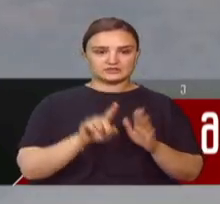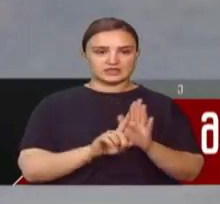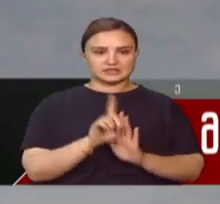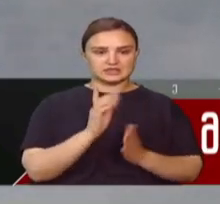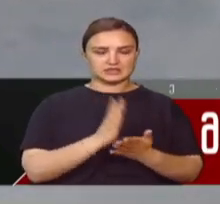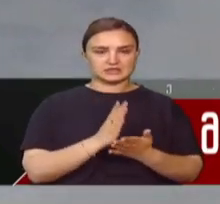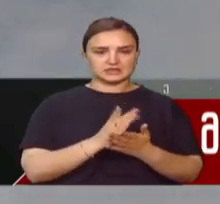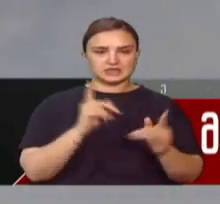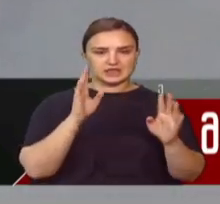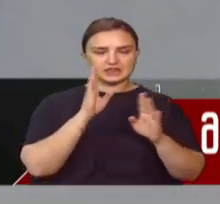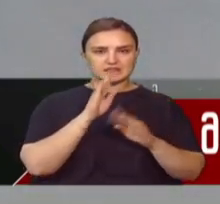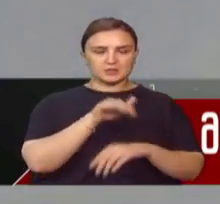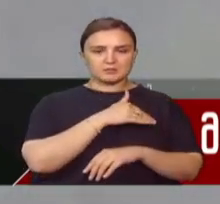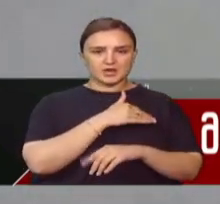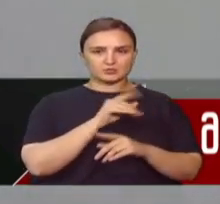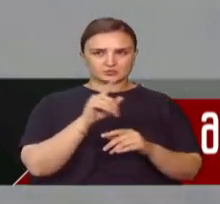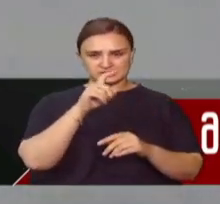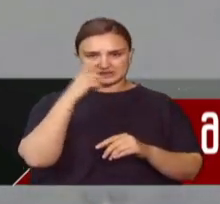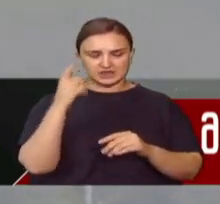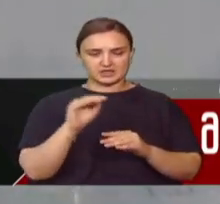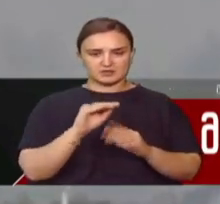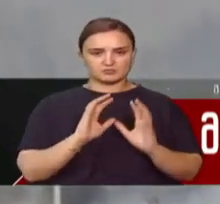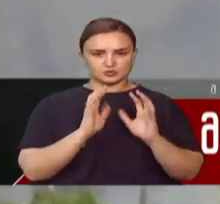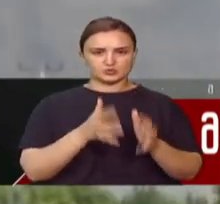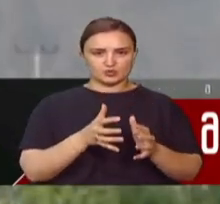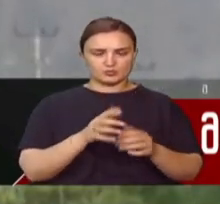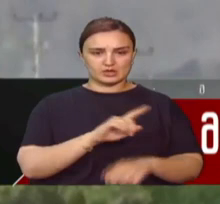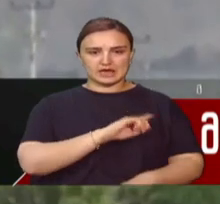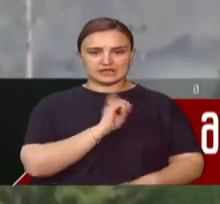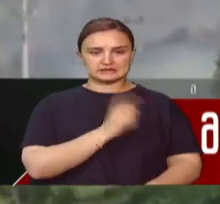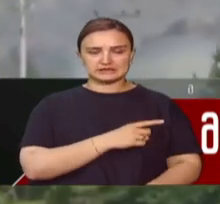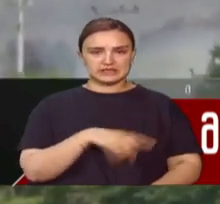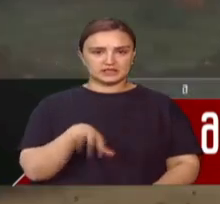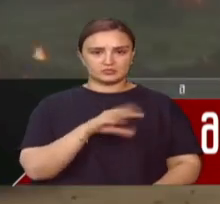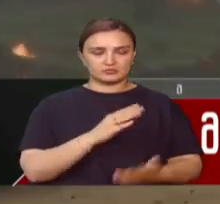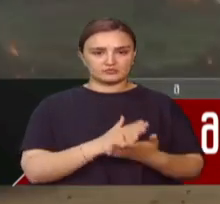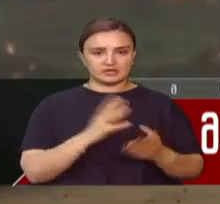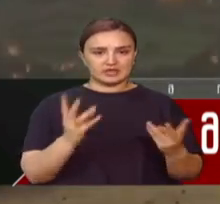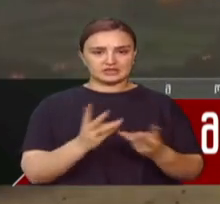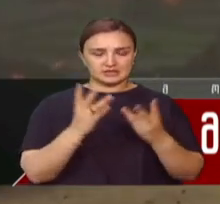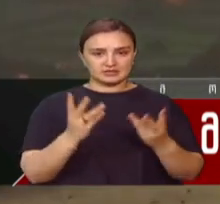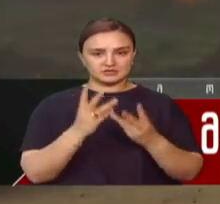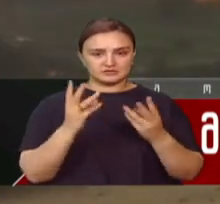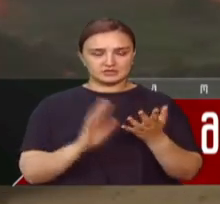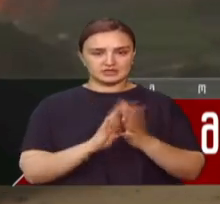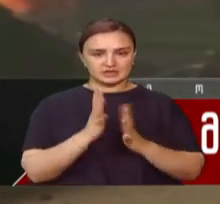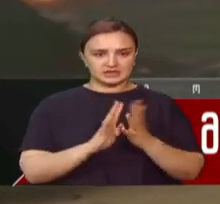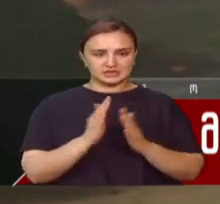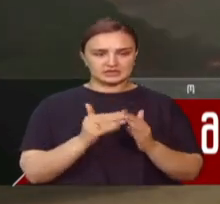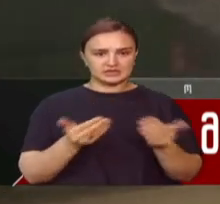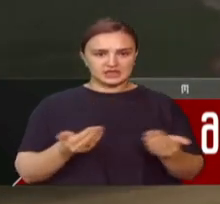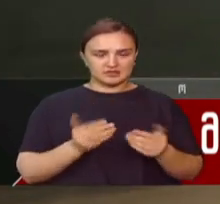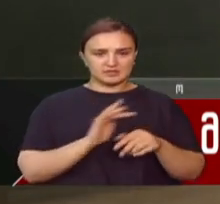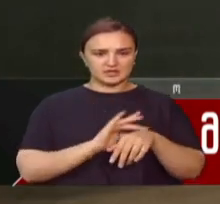დასაწყისია. ტემპერატურის მატების შედეგებთან ბრძოლა მსოფლიოს გაძლიერებული ძალებით უწევს. გადამწვარი ტყეები, განადგურებული